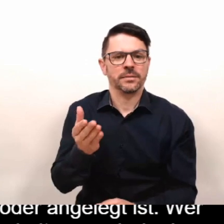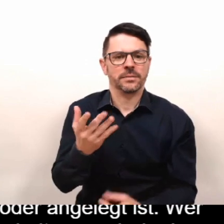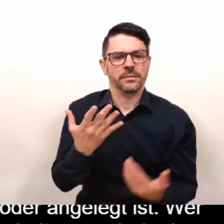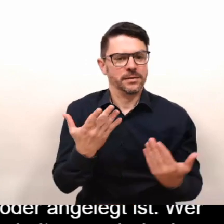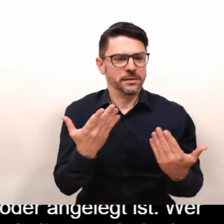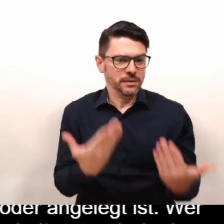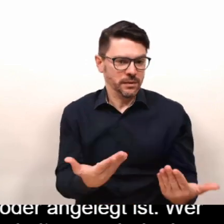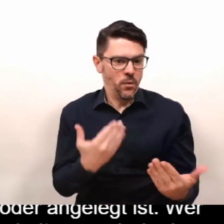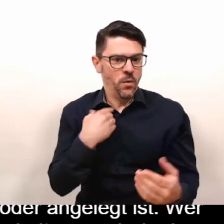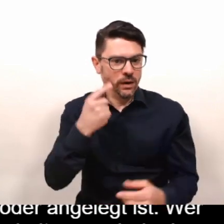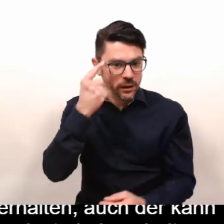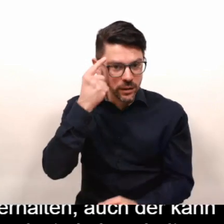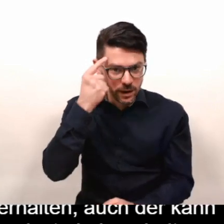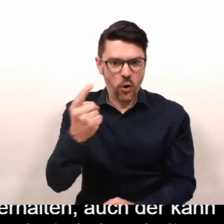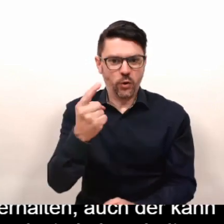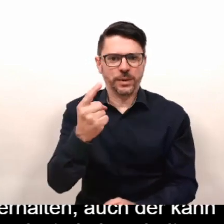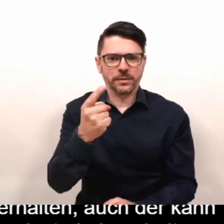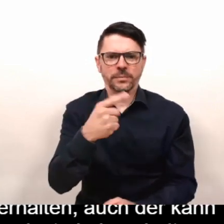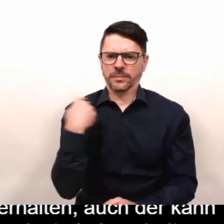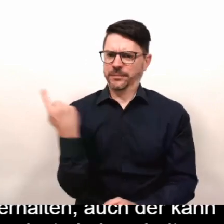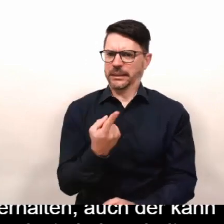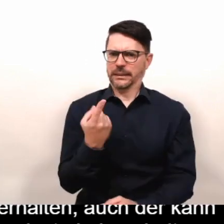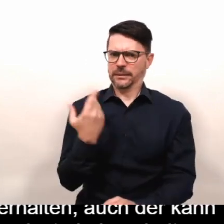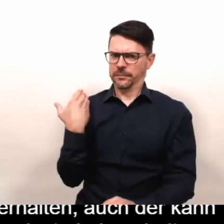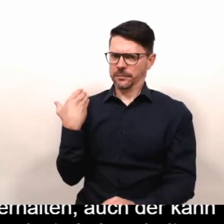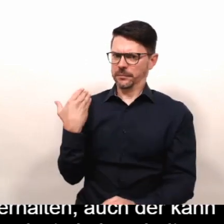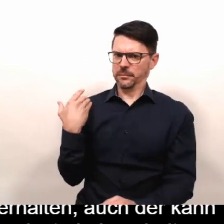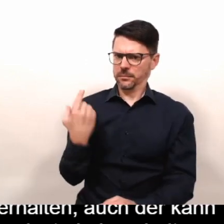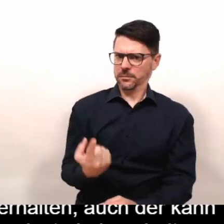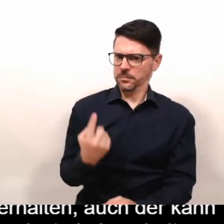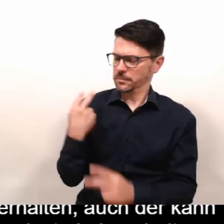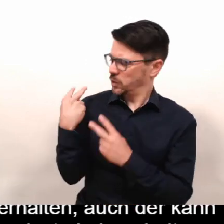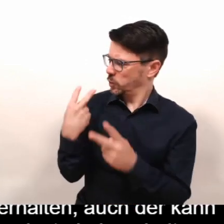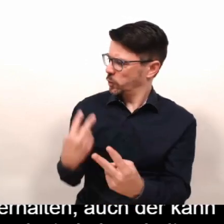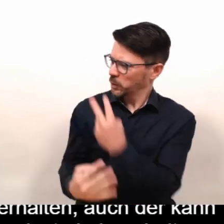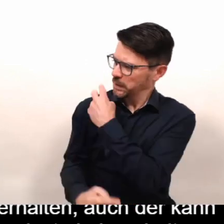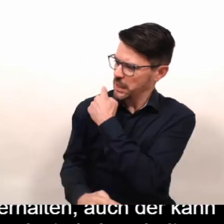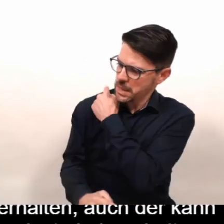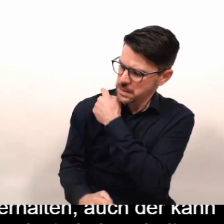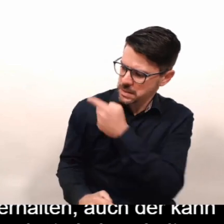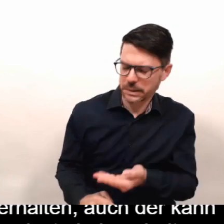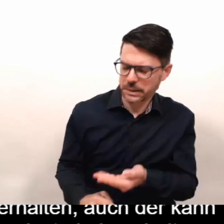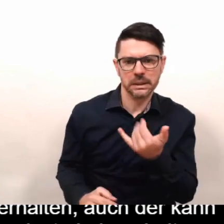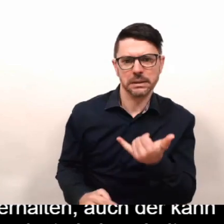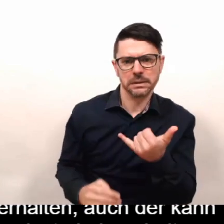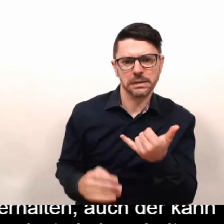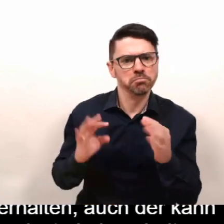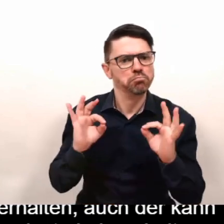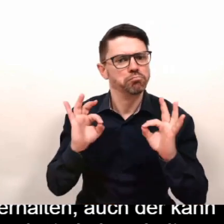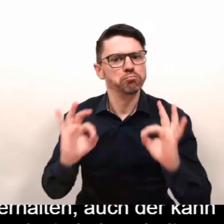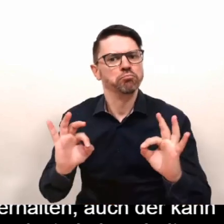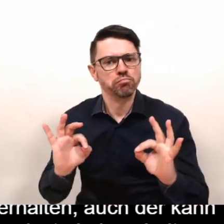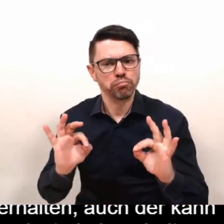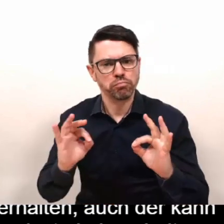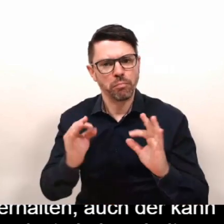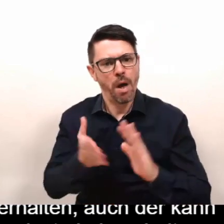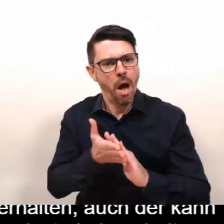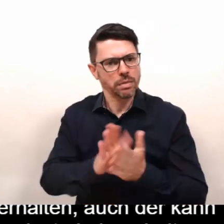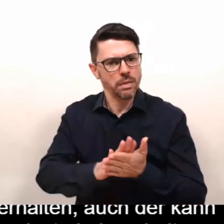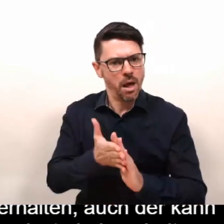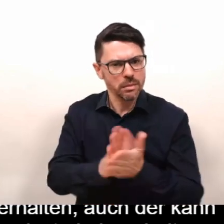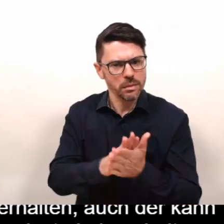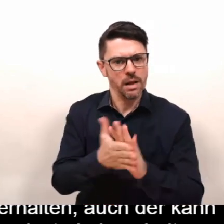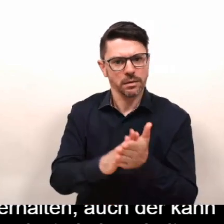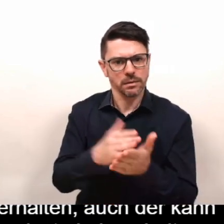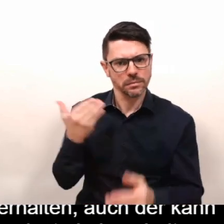Ein paar 10.000 bekommen noch Geld, dann ist bis Anfang Mai die Sache erledigt. Und derzeit kommen pro Tag rund 3.000